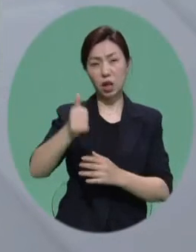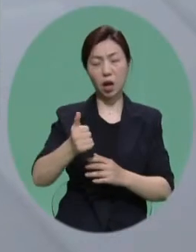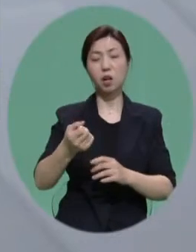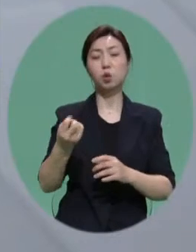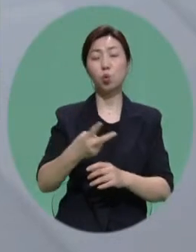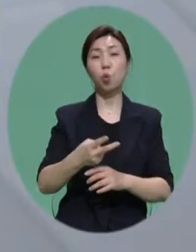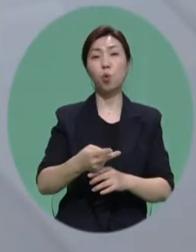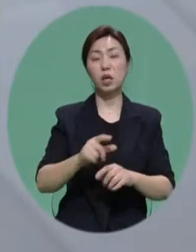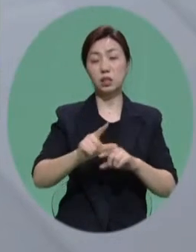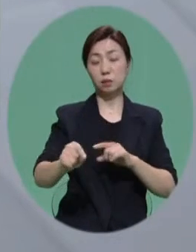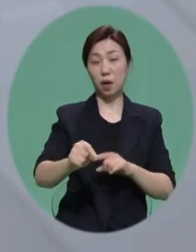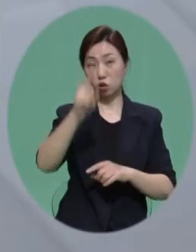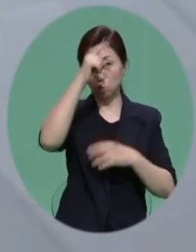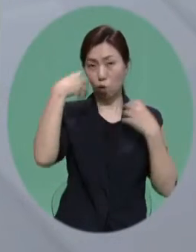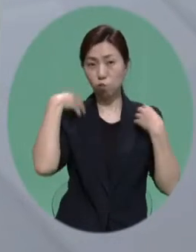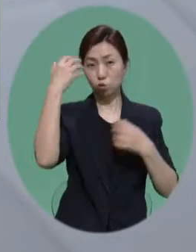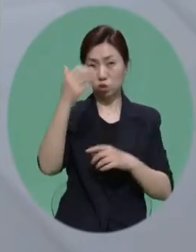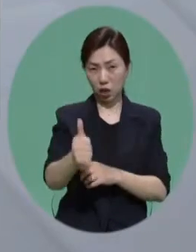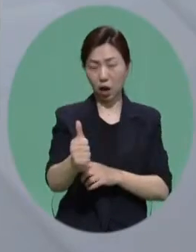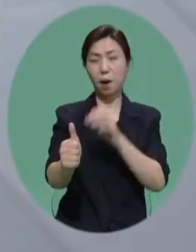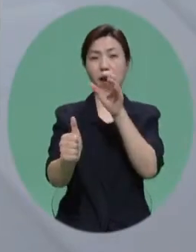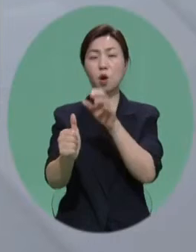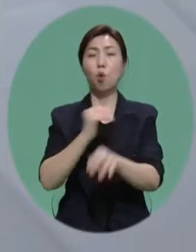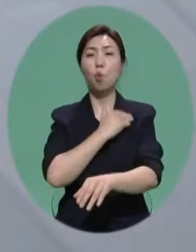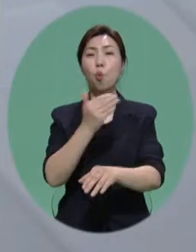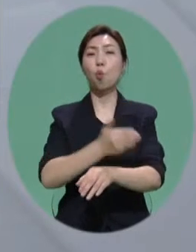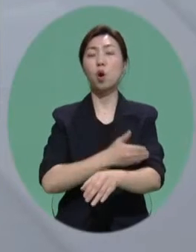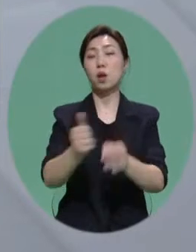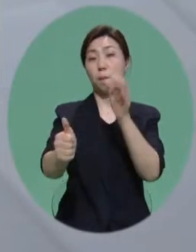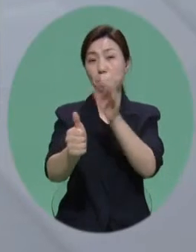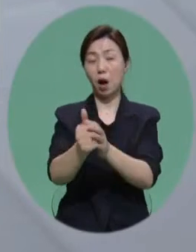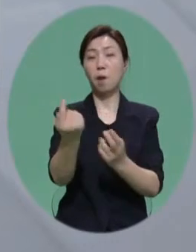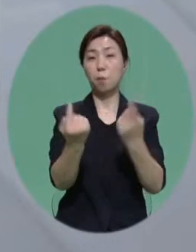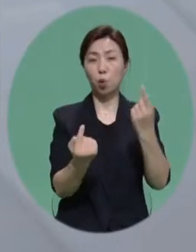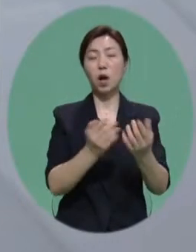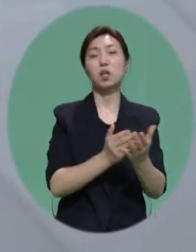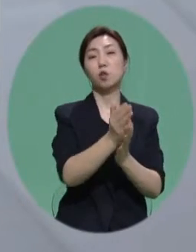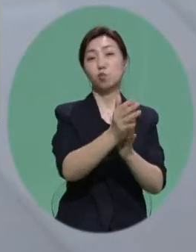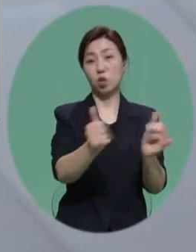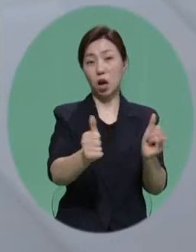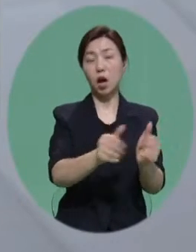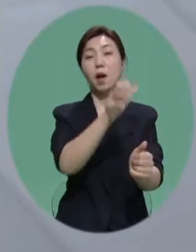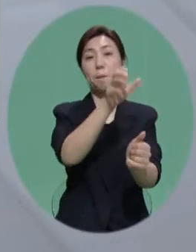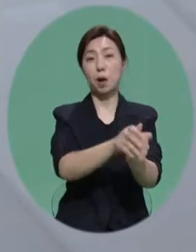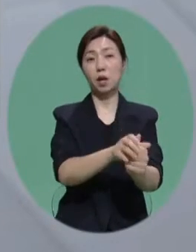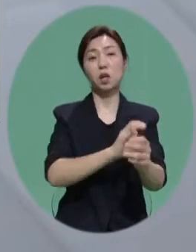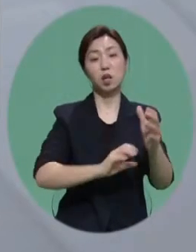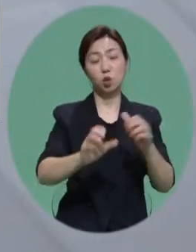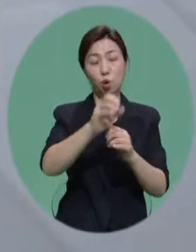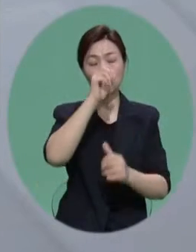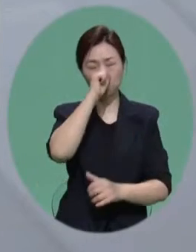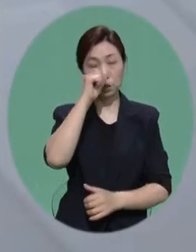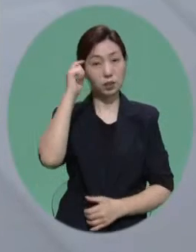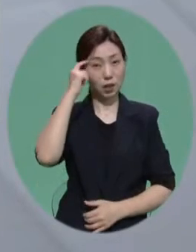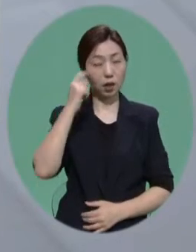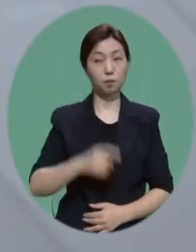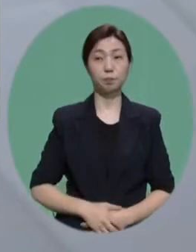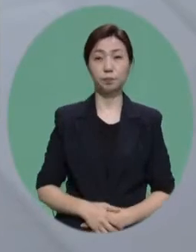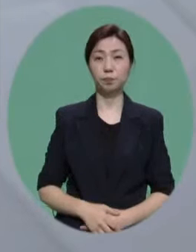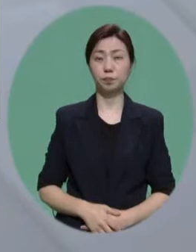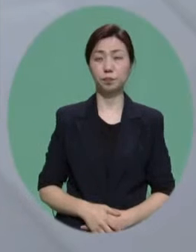거기서 심사를 하는 것이 정확하게 진단을 할 수 있다 그런 뜻입니다 그 이준명 후보가